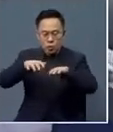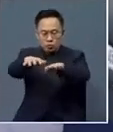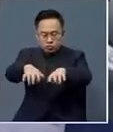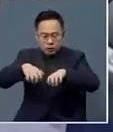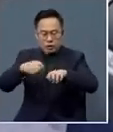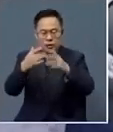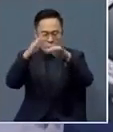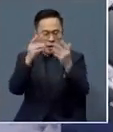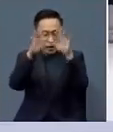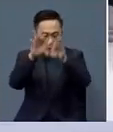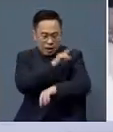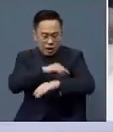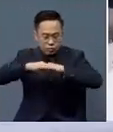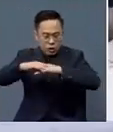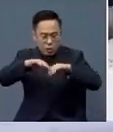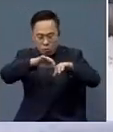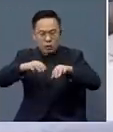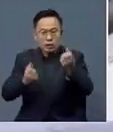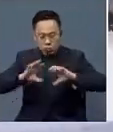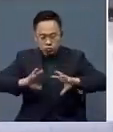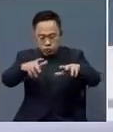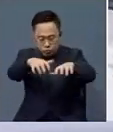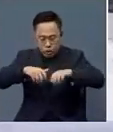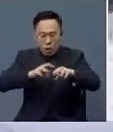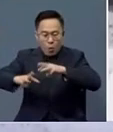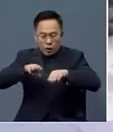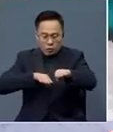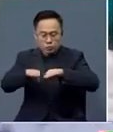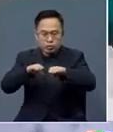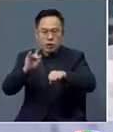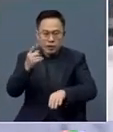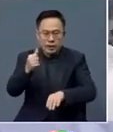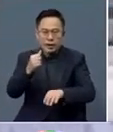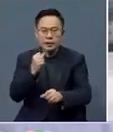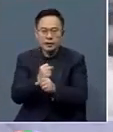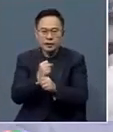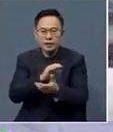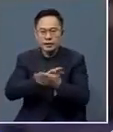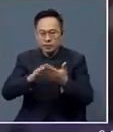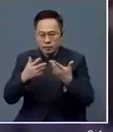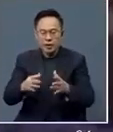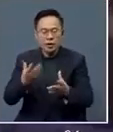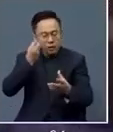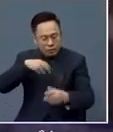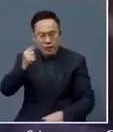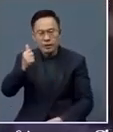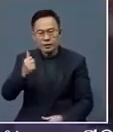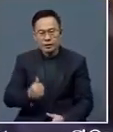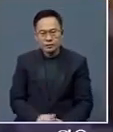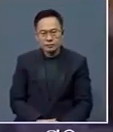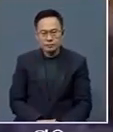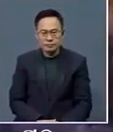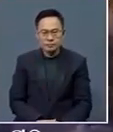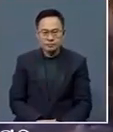ราจรให้กลับมาสามารถสัญจรผ่านไปมาได้อีกครั้งและช่วยให้ผู้เดินทางที่ติดค้างบนท้องถนนสามารถเดินทางกลับบ้านได้ต่อไปค่ะ